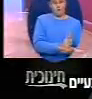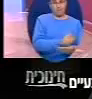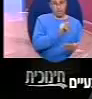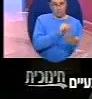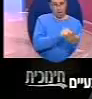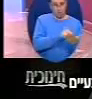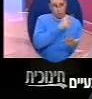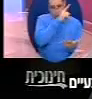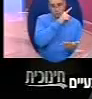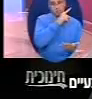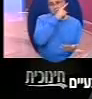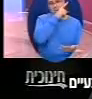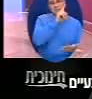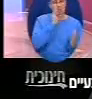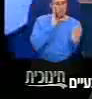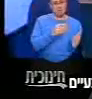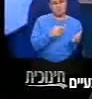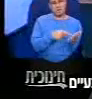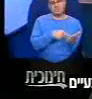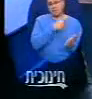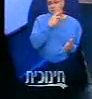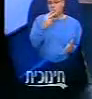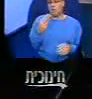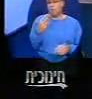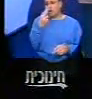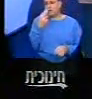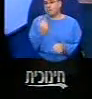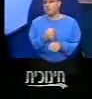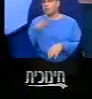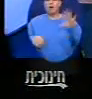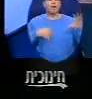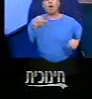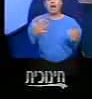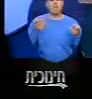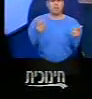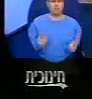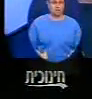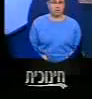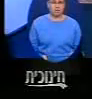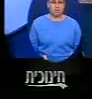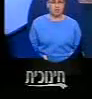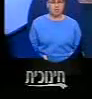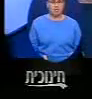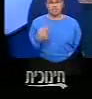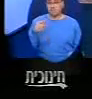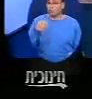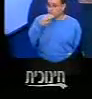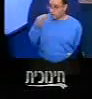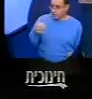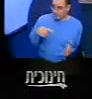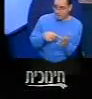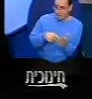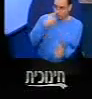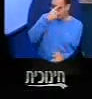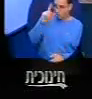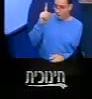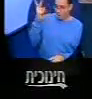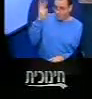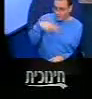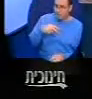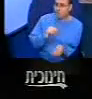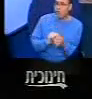ולכן עושים כך כפי יכולתך עד ש... אני עכשיו פוגג, בחוסר, זה חוסר הבנה או חוסר אמון בהישרדות?